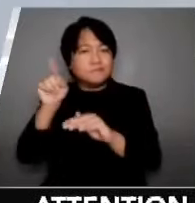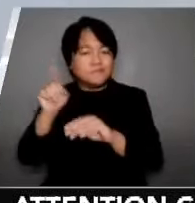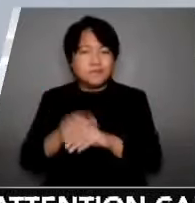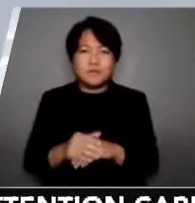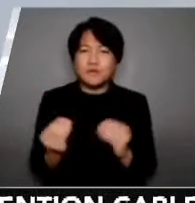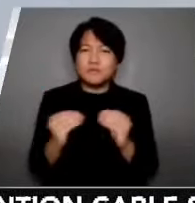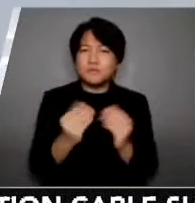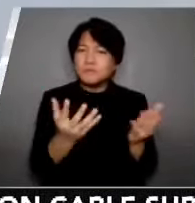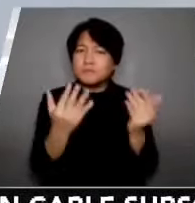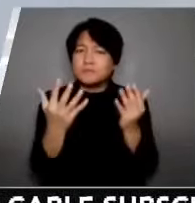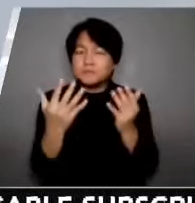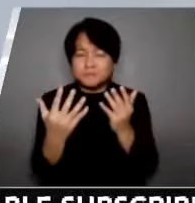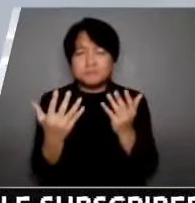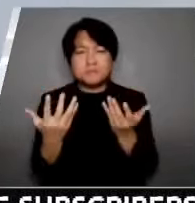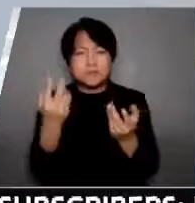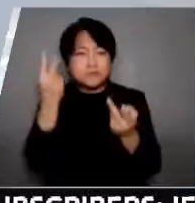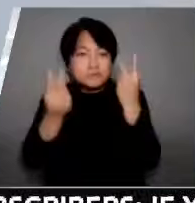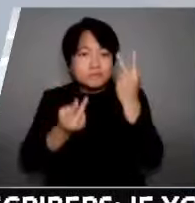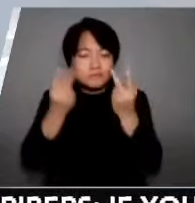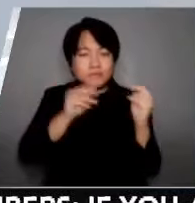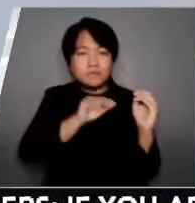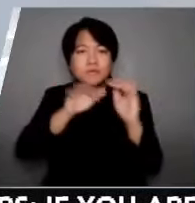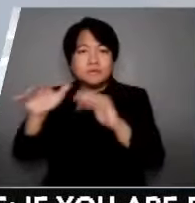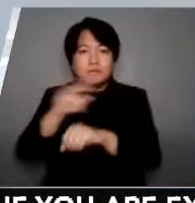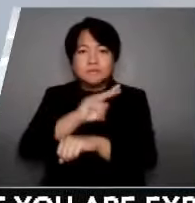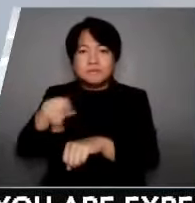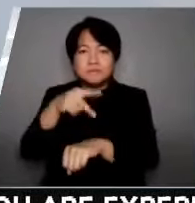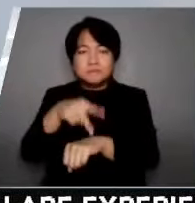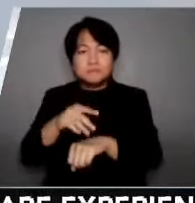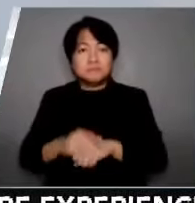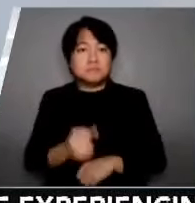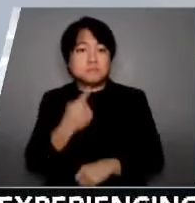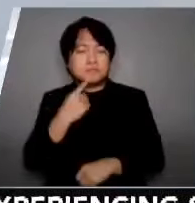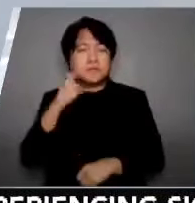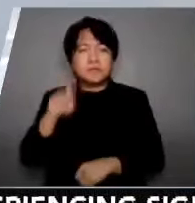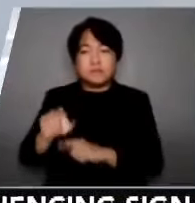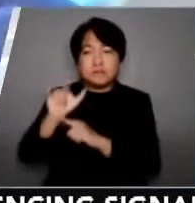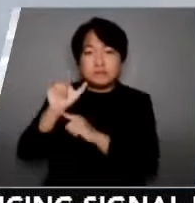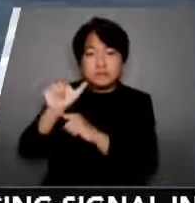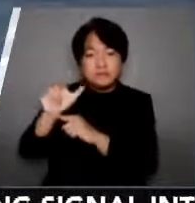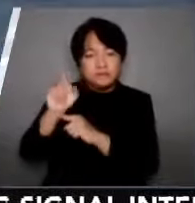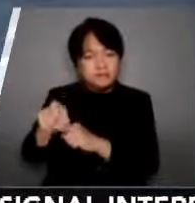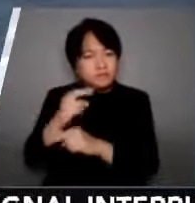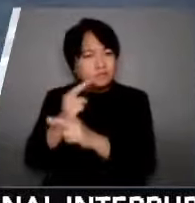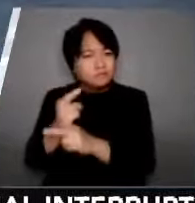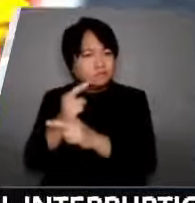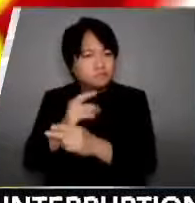sa Pilipinas dapat ding ayusin ang mga airport may report si Ej